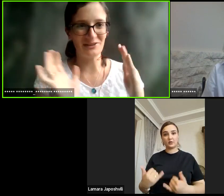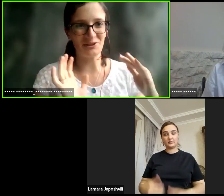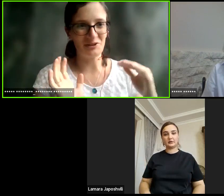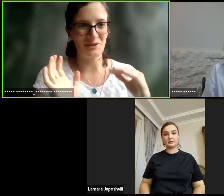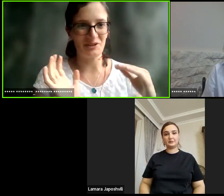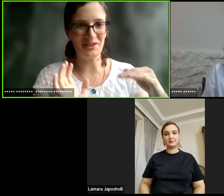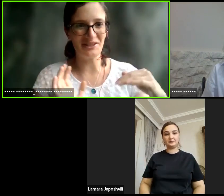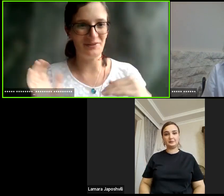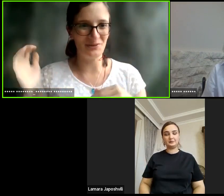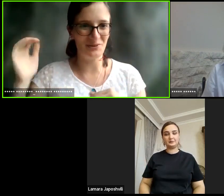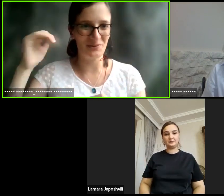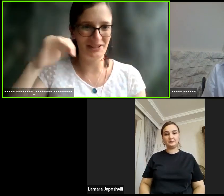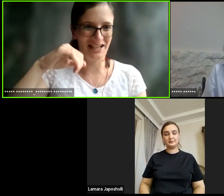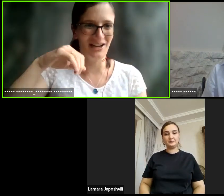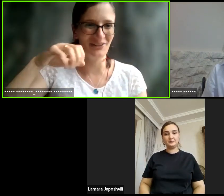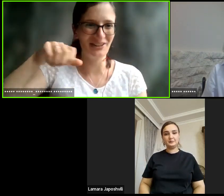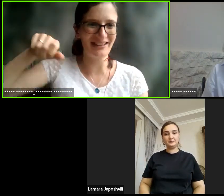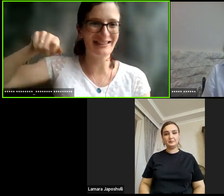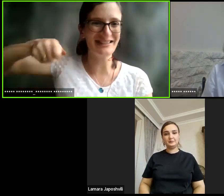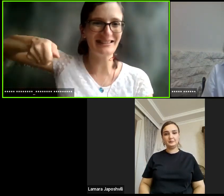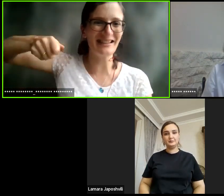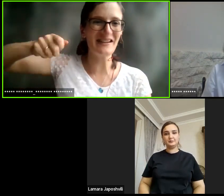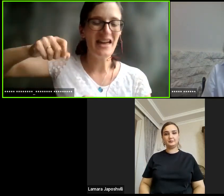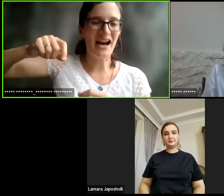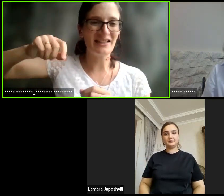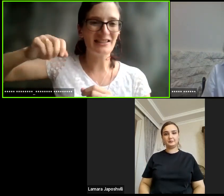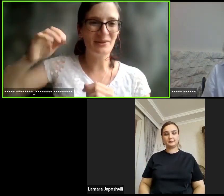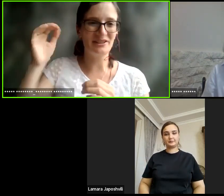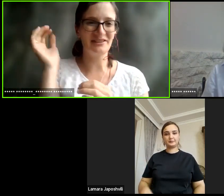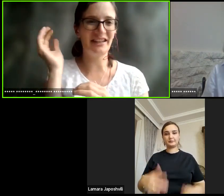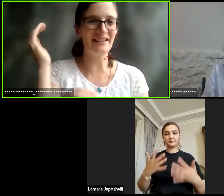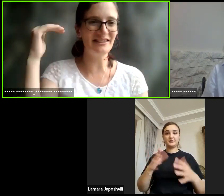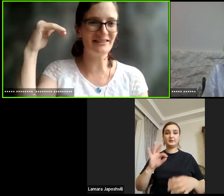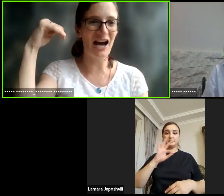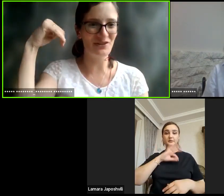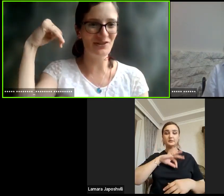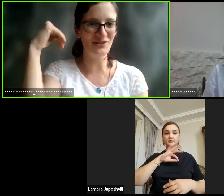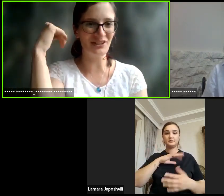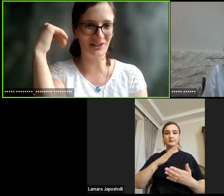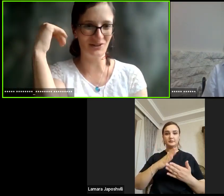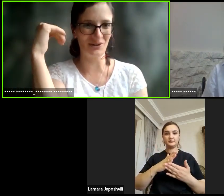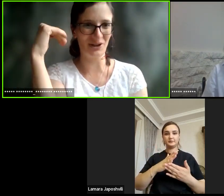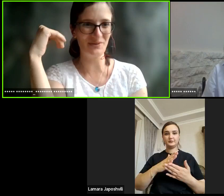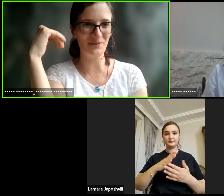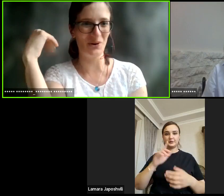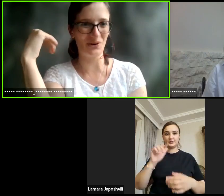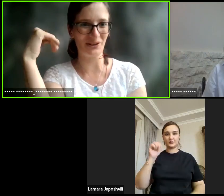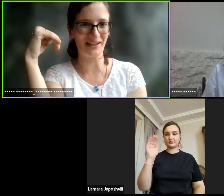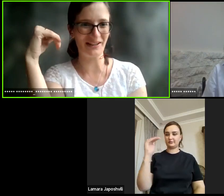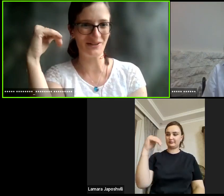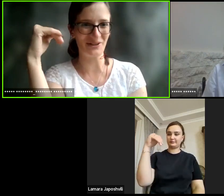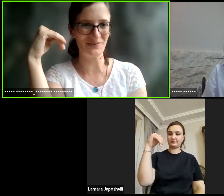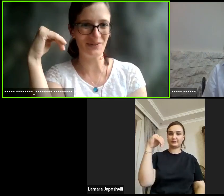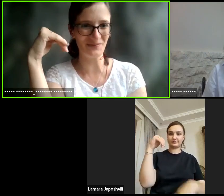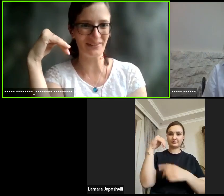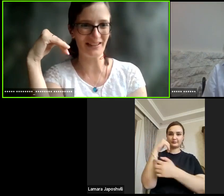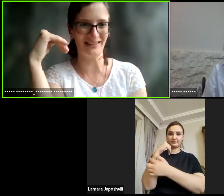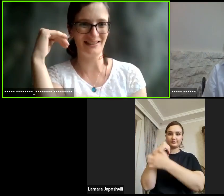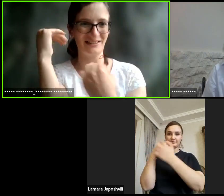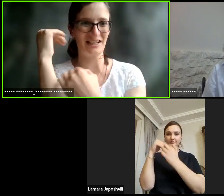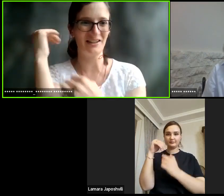ის გადაწყვეტილებაზე ფიზიკამ უფრო მეტად გამოვიყენეთ და არსებობს ეს გედის თავივით ხელჯოხები, მოხრილი